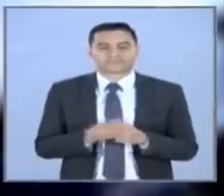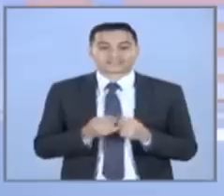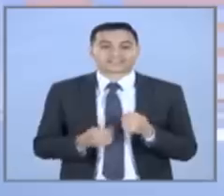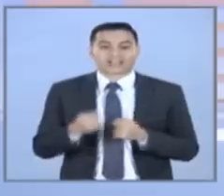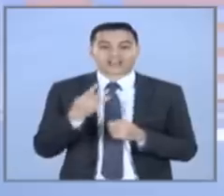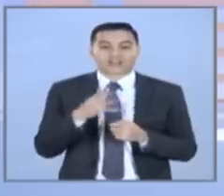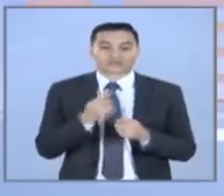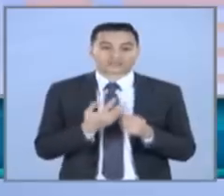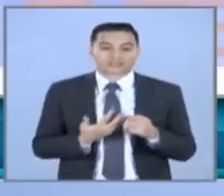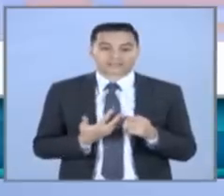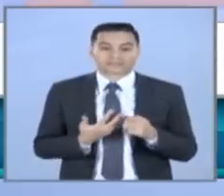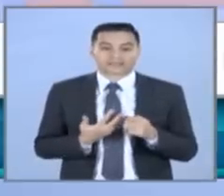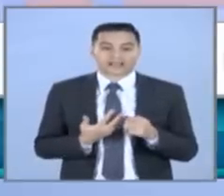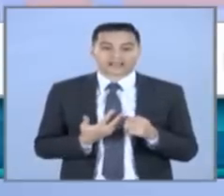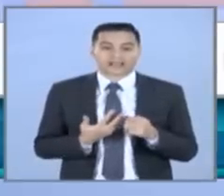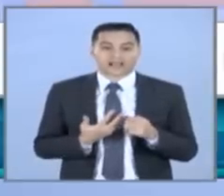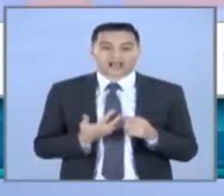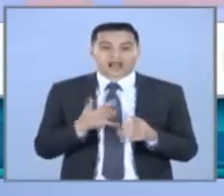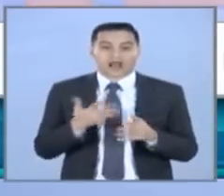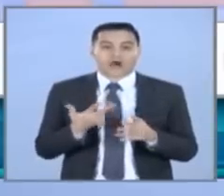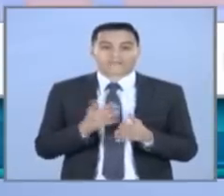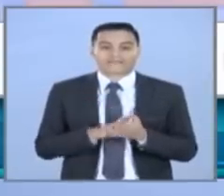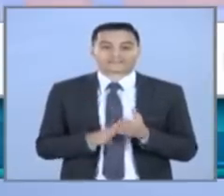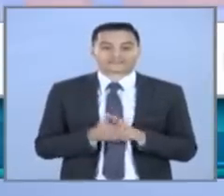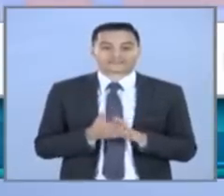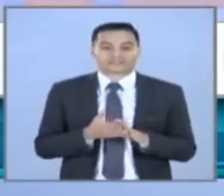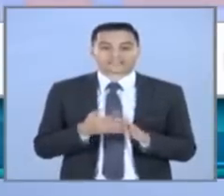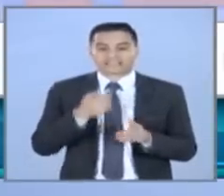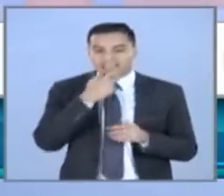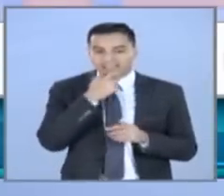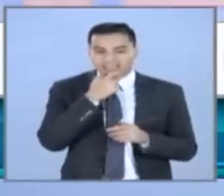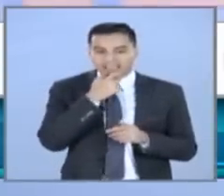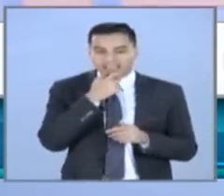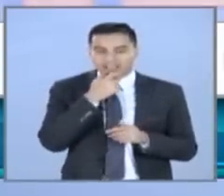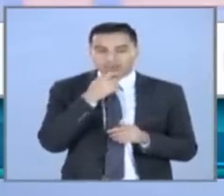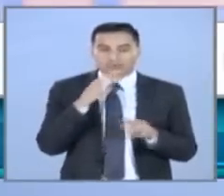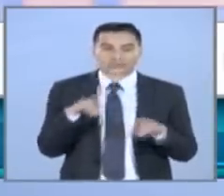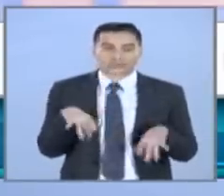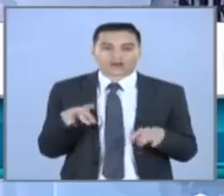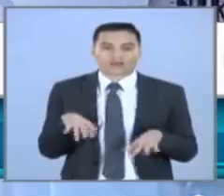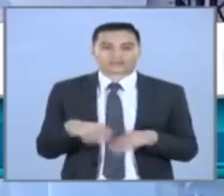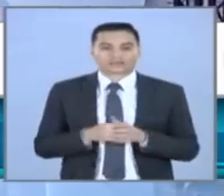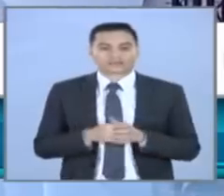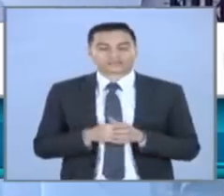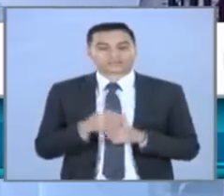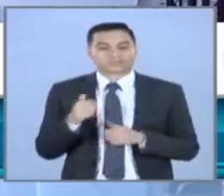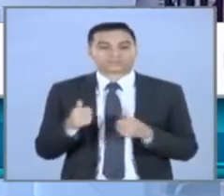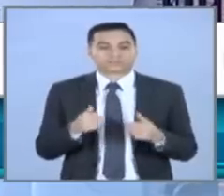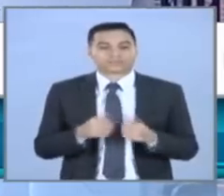زائد 10 ناقص 5 أو مش هتجاوب. إنجليزي أسترالي.